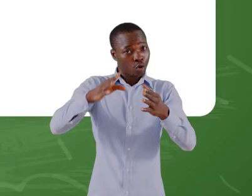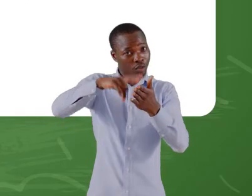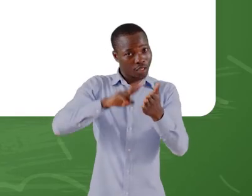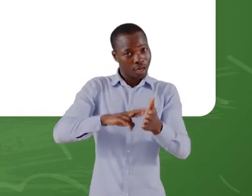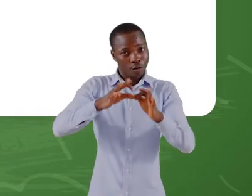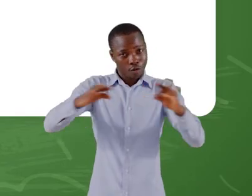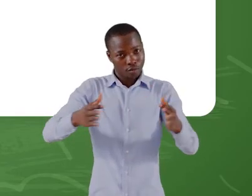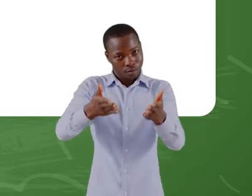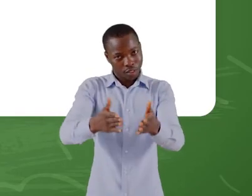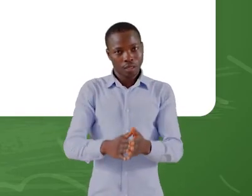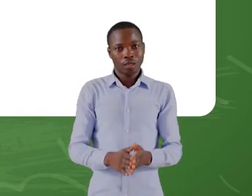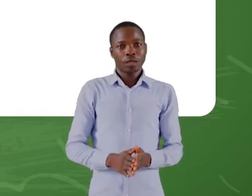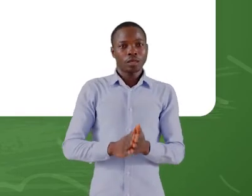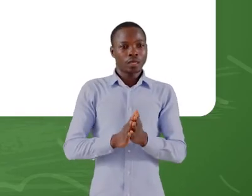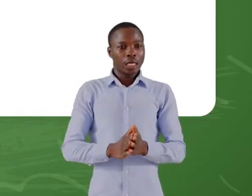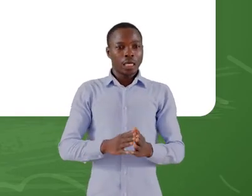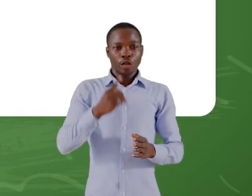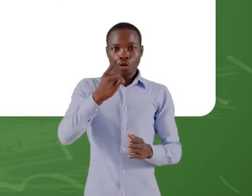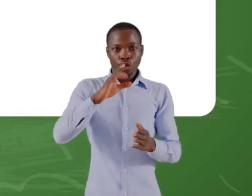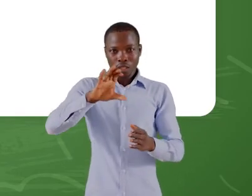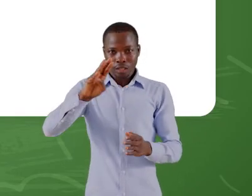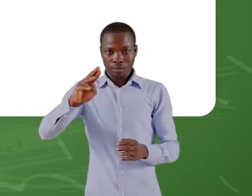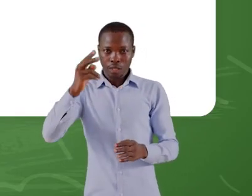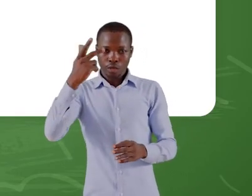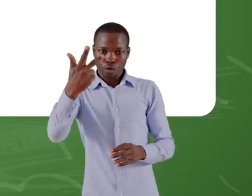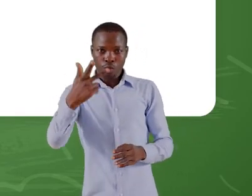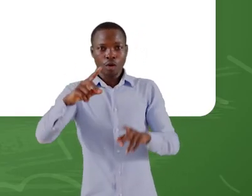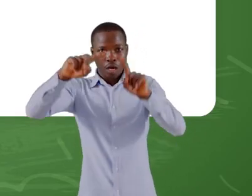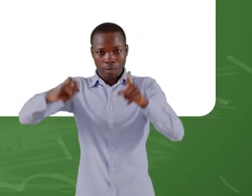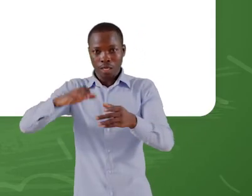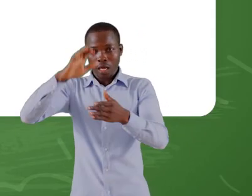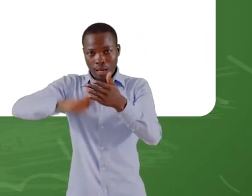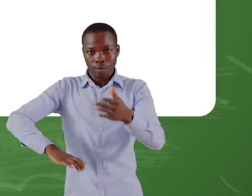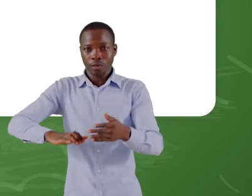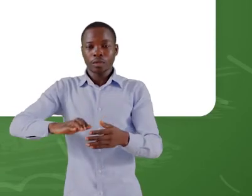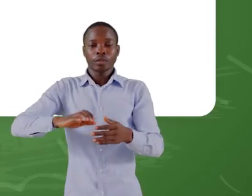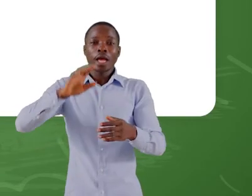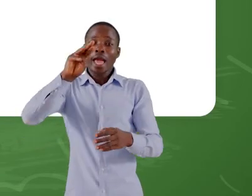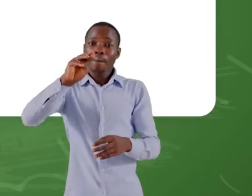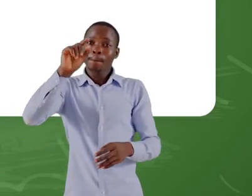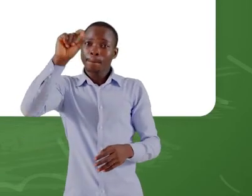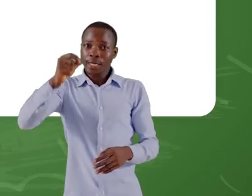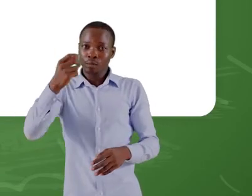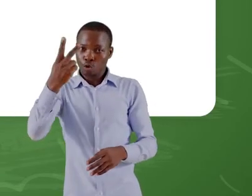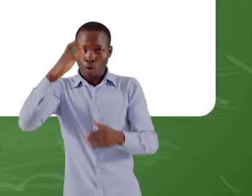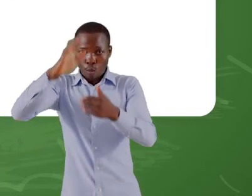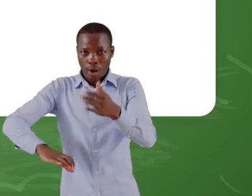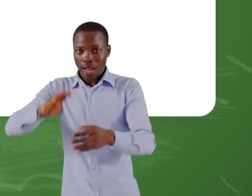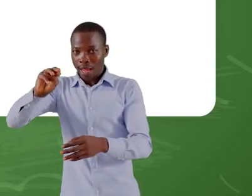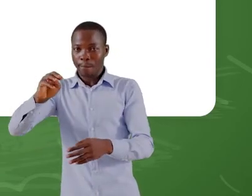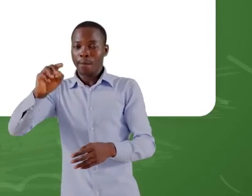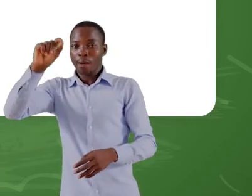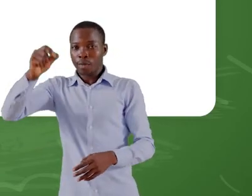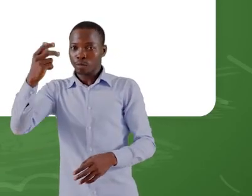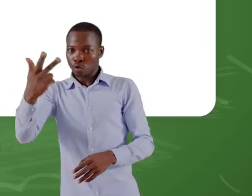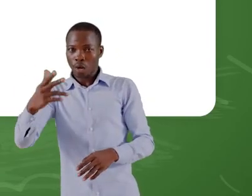1 cm3 fois, entre parenthèses, M'2 moins M'3, le